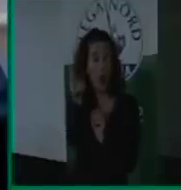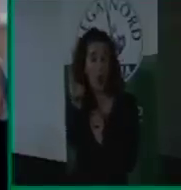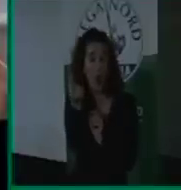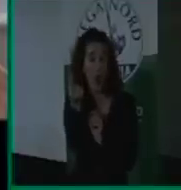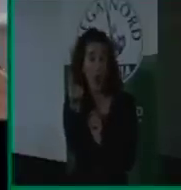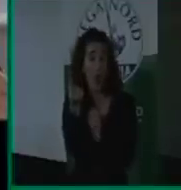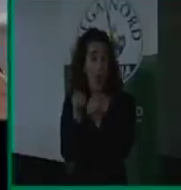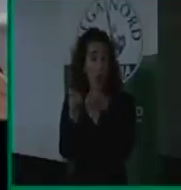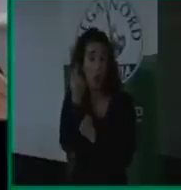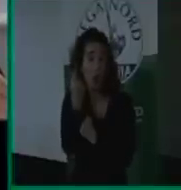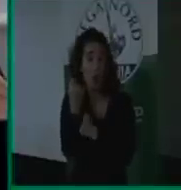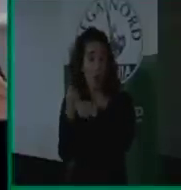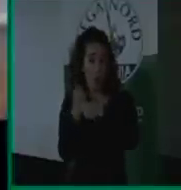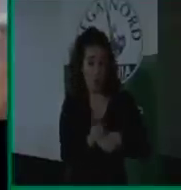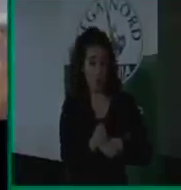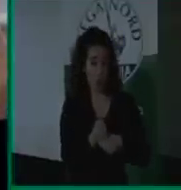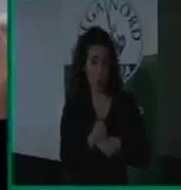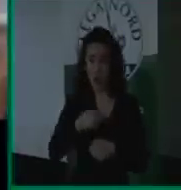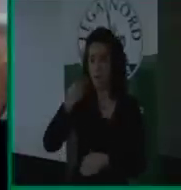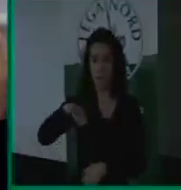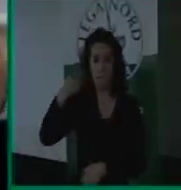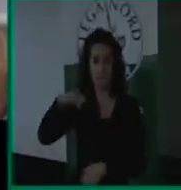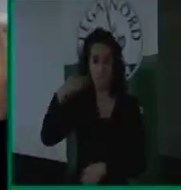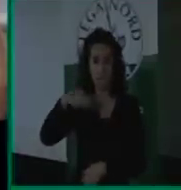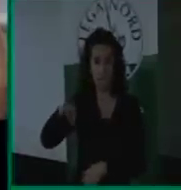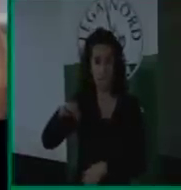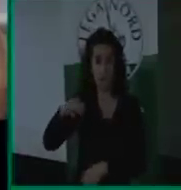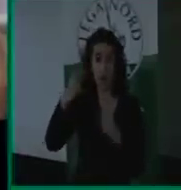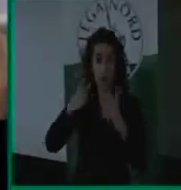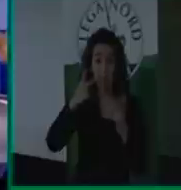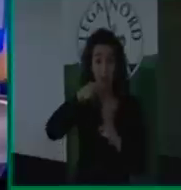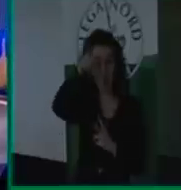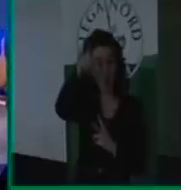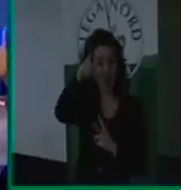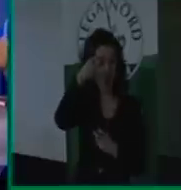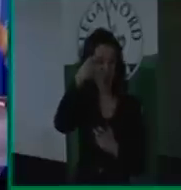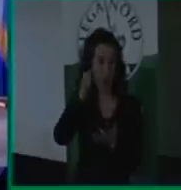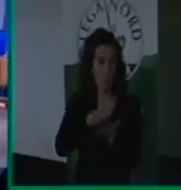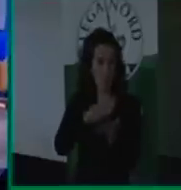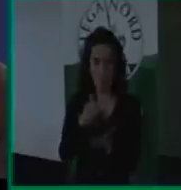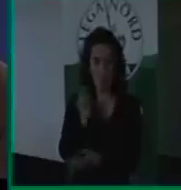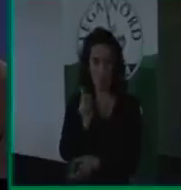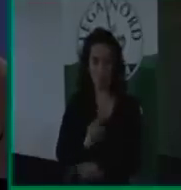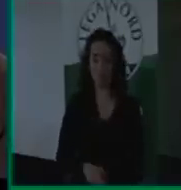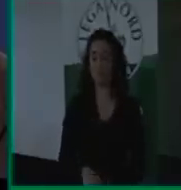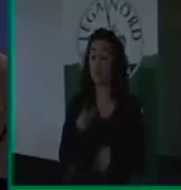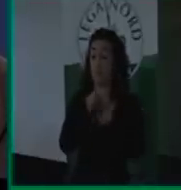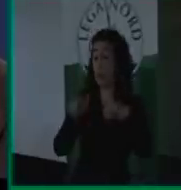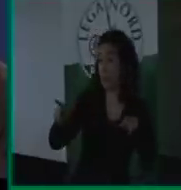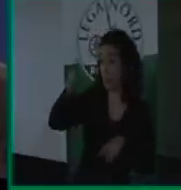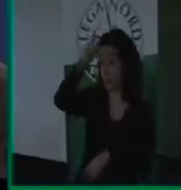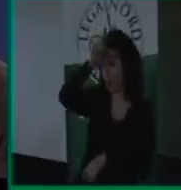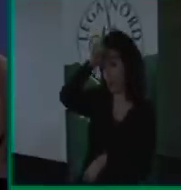istituzionale straordinario e non lo rivendicano abbastanza i tedeschi non